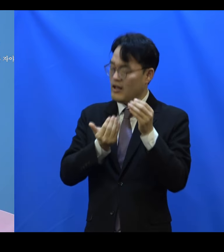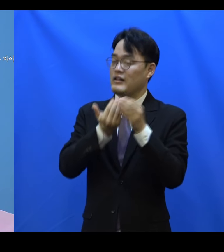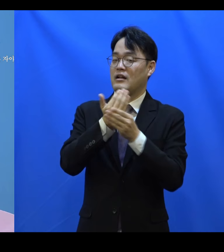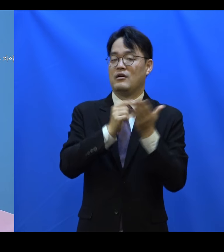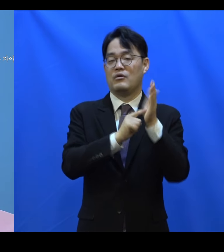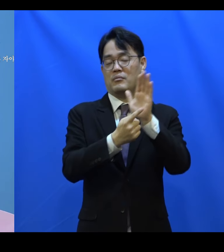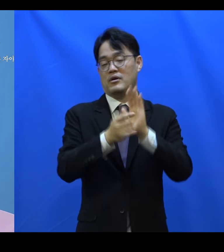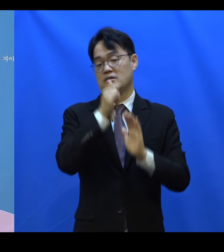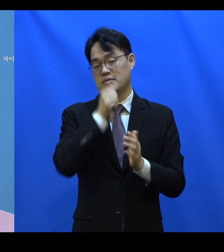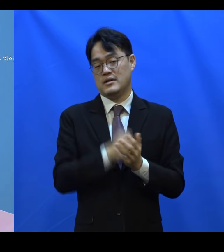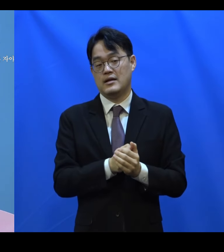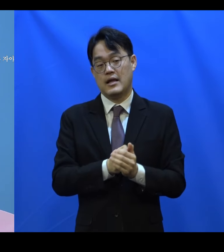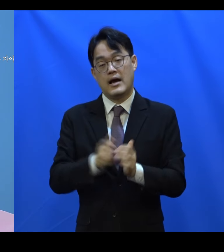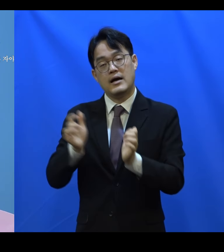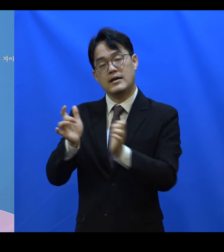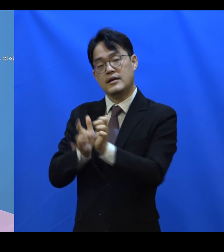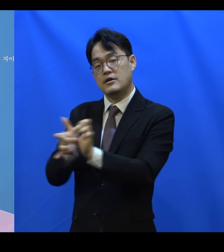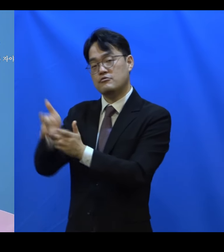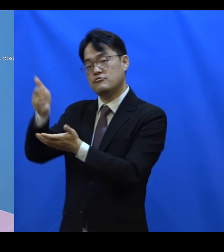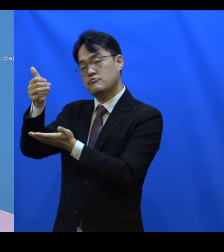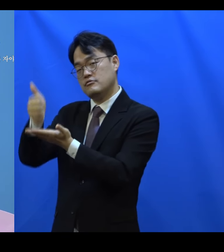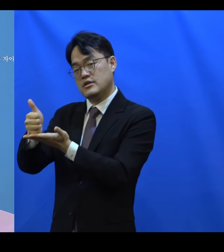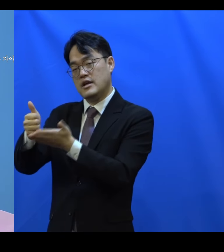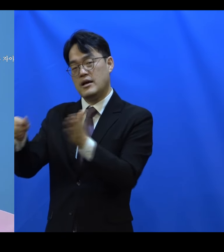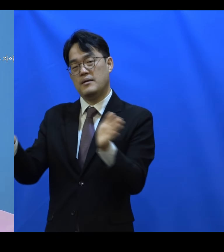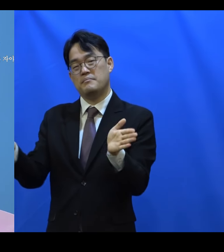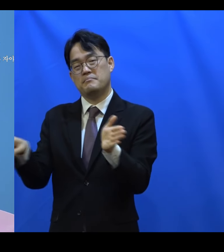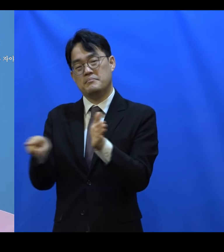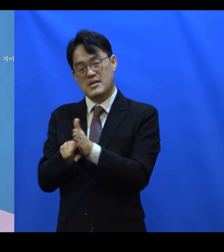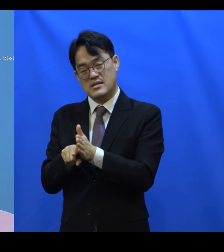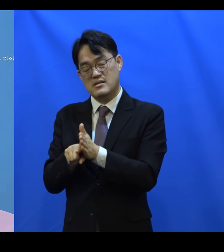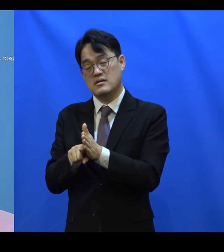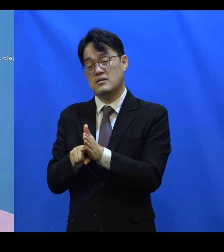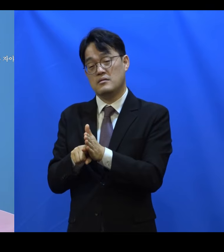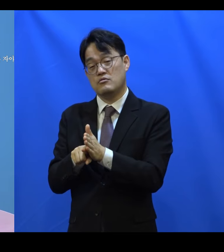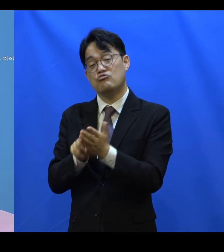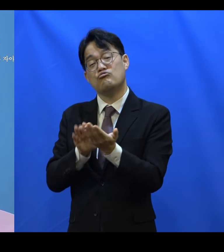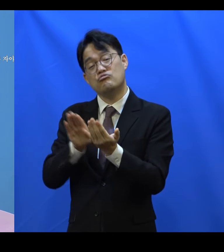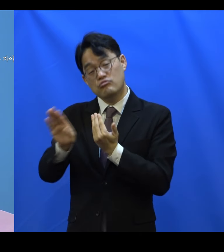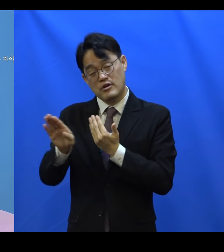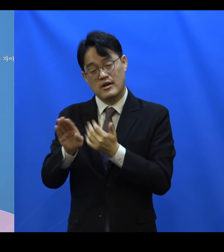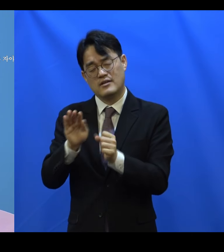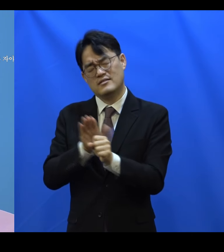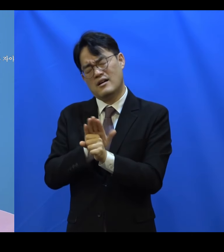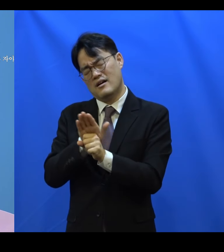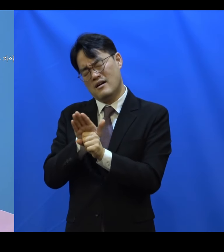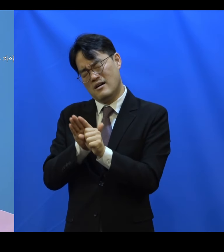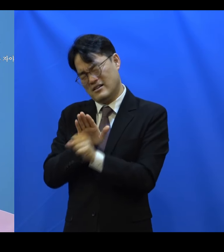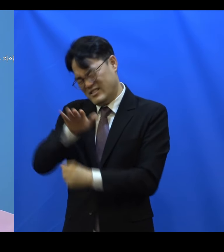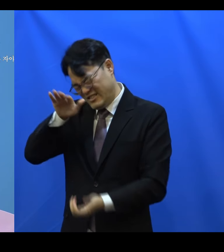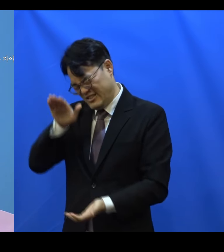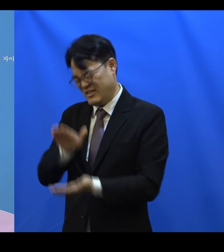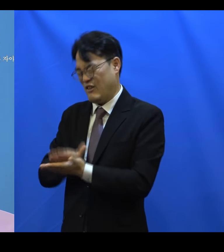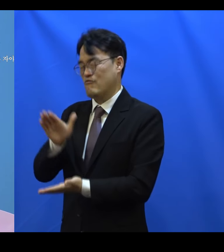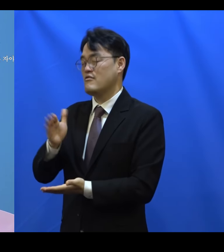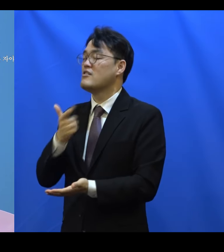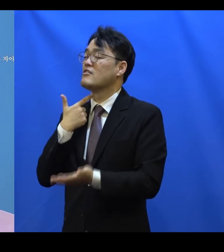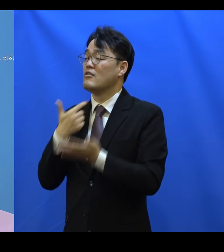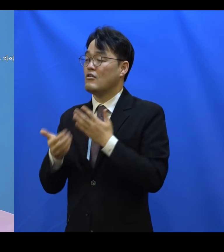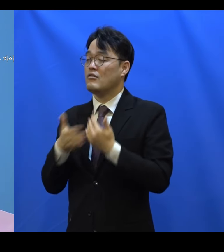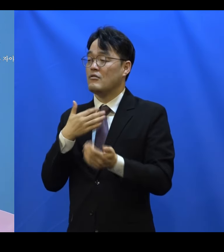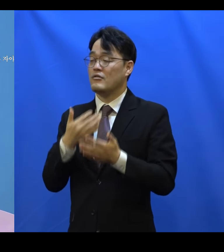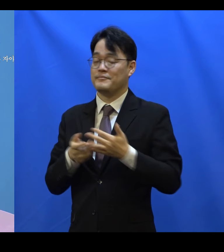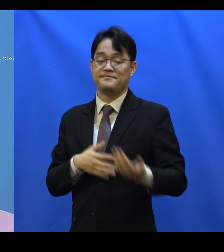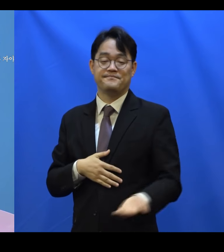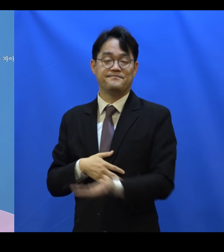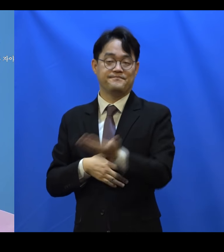여러분, 예수를 믿는 어때 이 경험을 하신 분들이 많이 있을 거예요. 예,